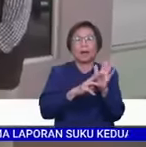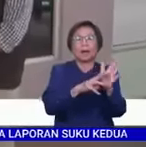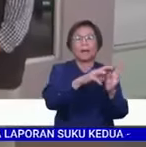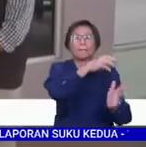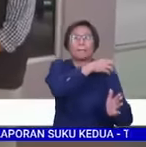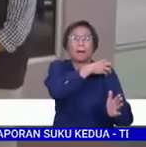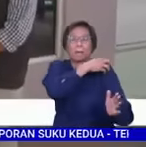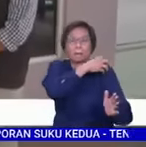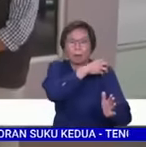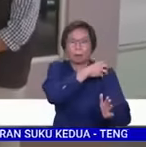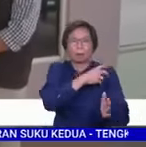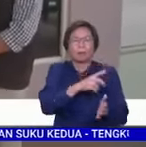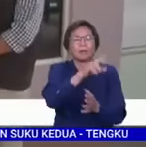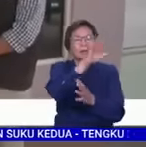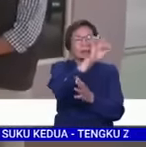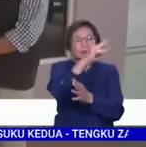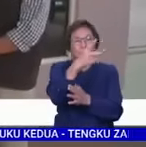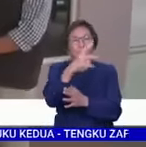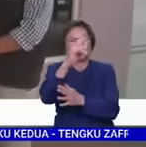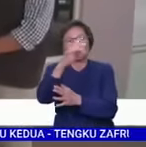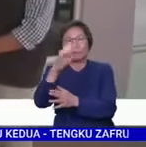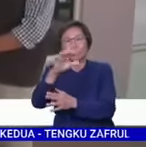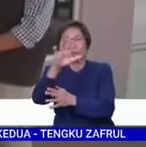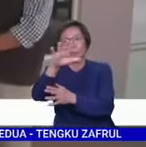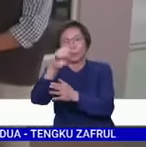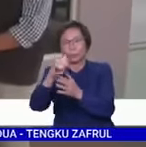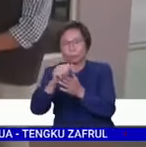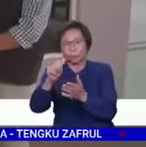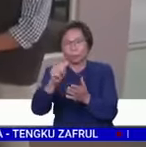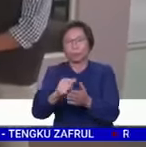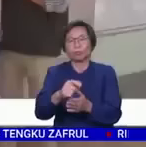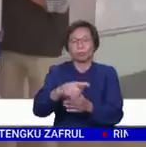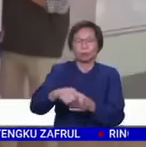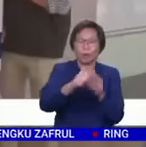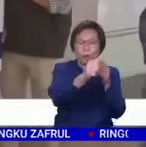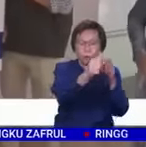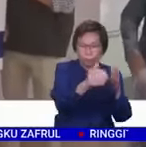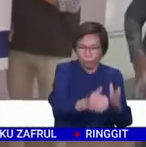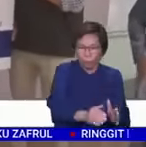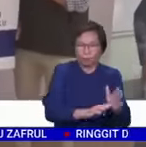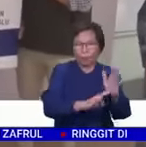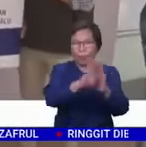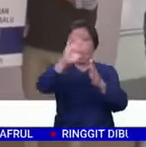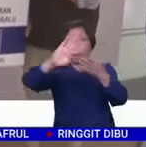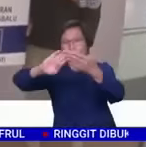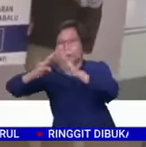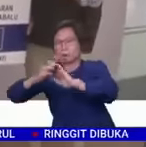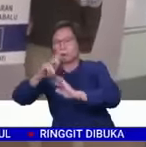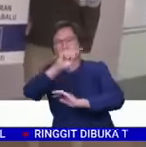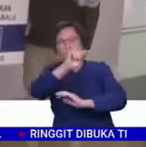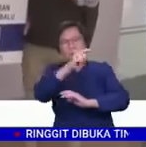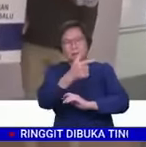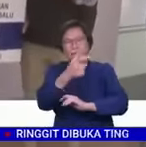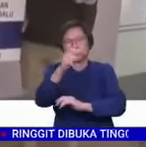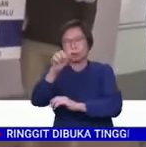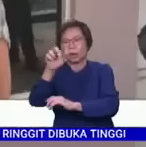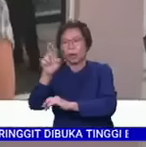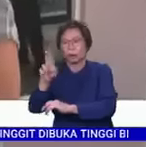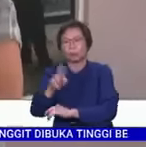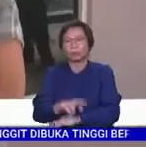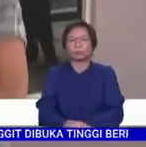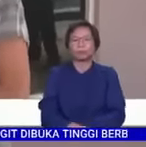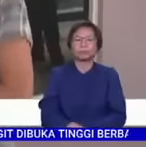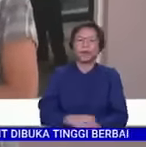othman biarkan sumbangan 9750 Ringgit kepada pemimpin pembangunan masyarakat Tanjung Aru Ridwan aqli